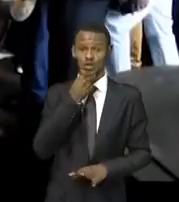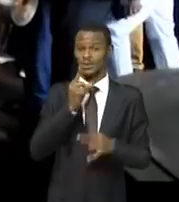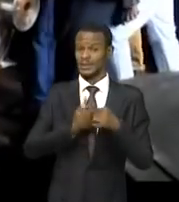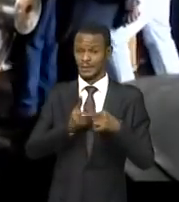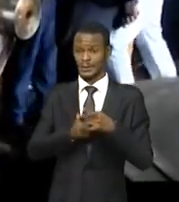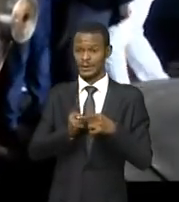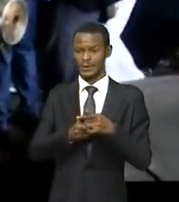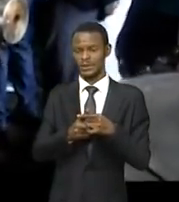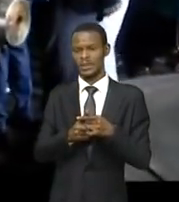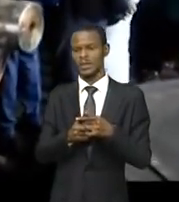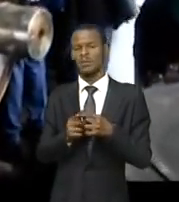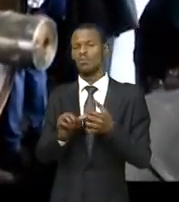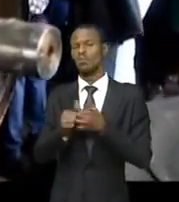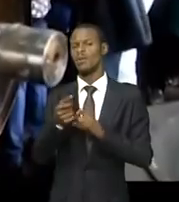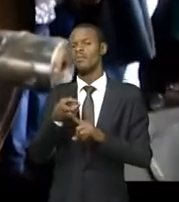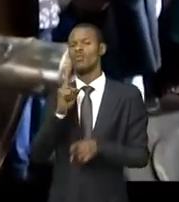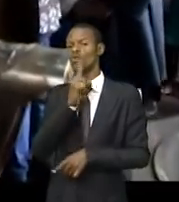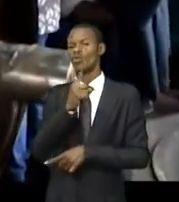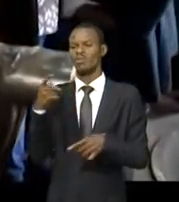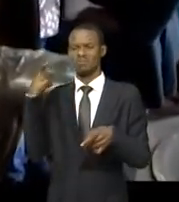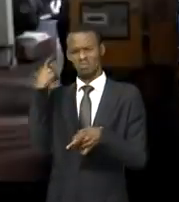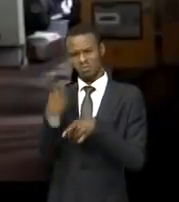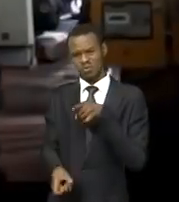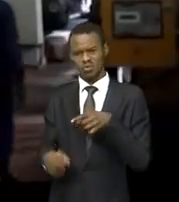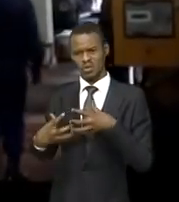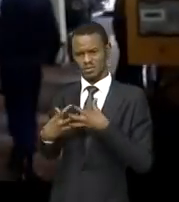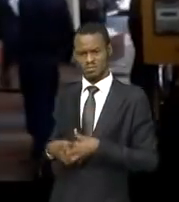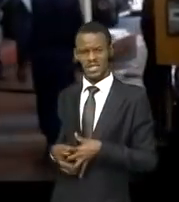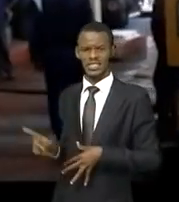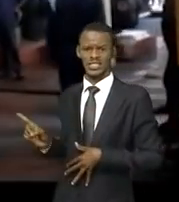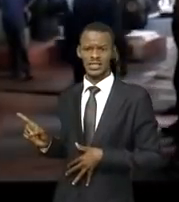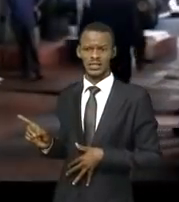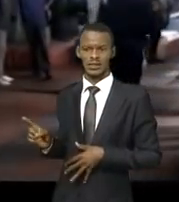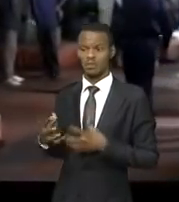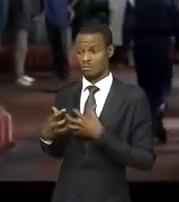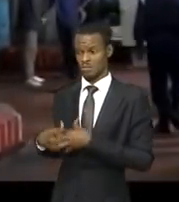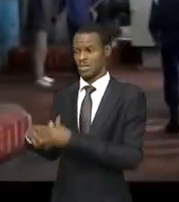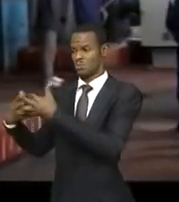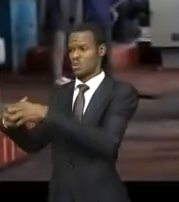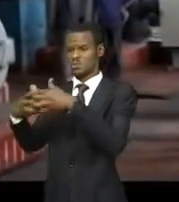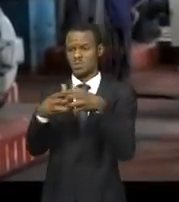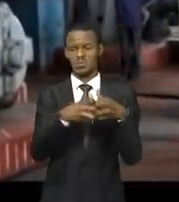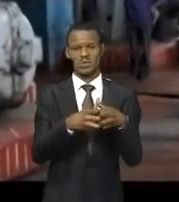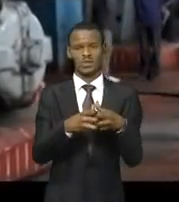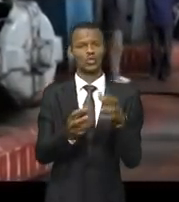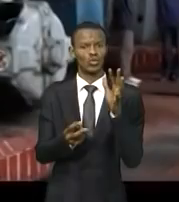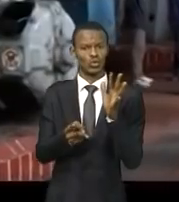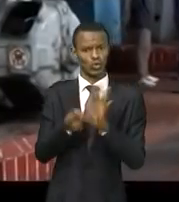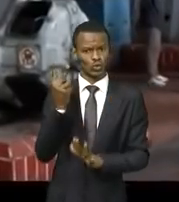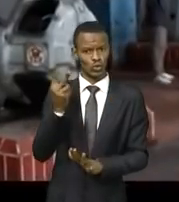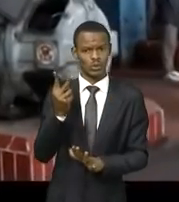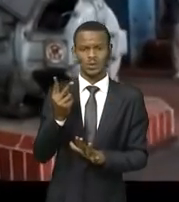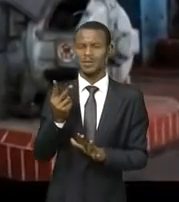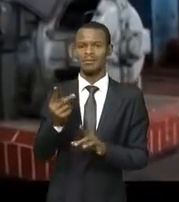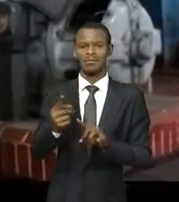causé par les pannes survenues sur 10 machines sur les 12 installées à Tchala et qui exigent 20 millions de